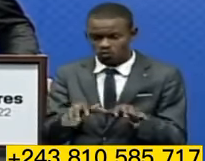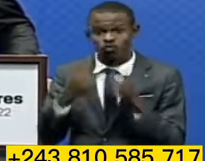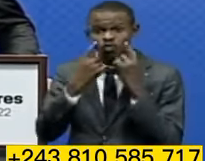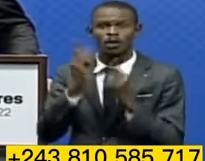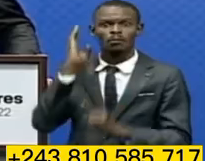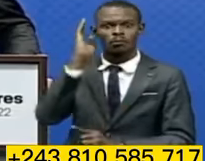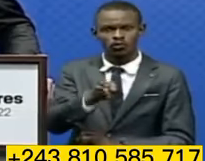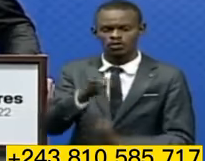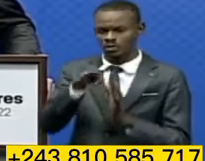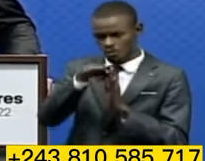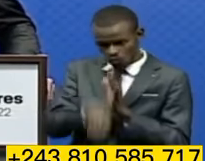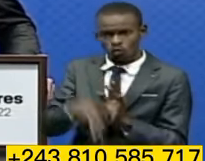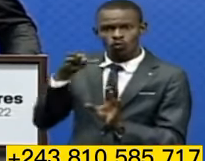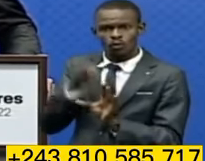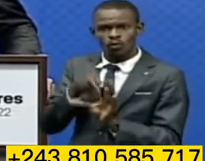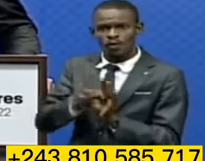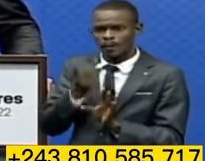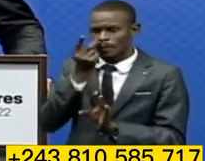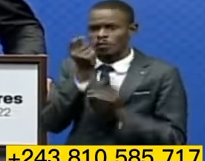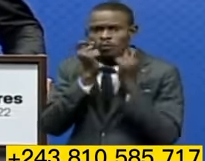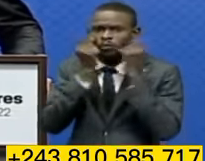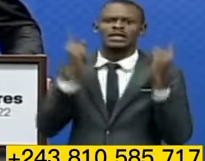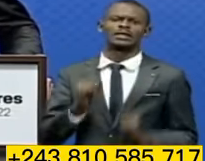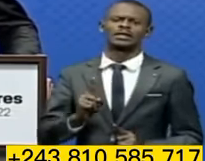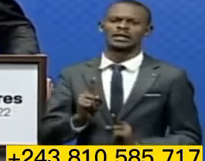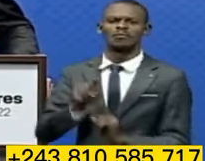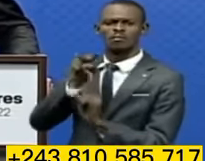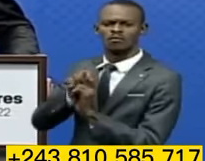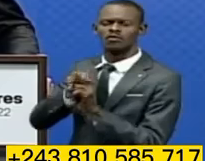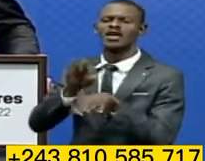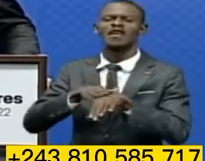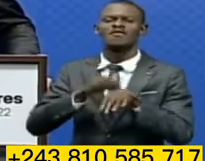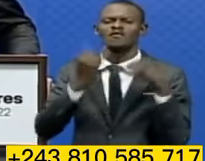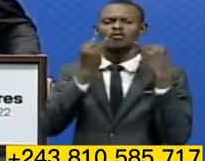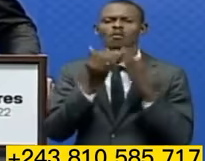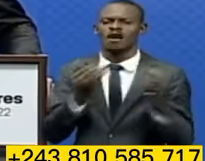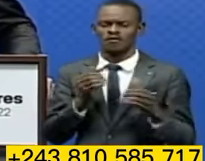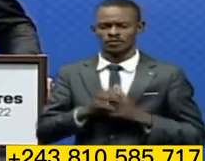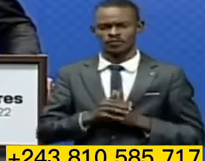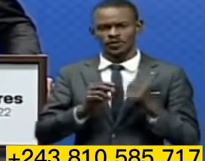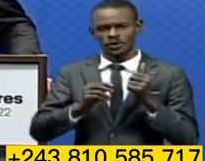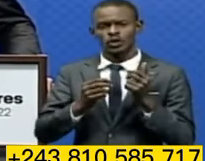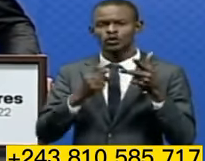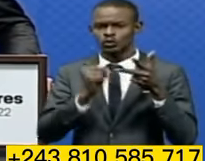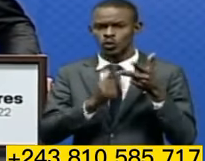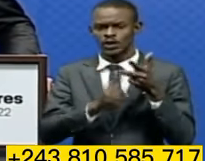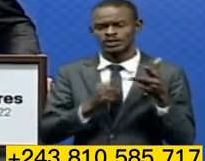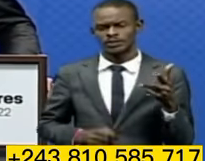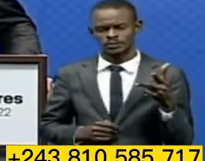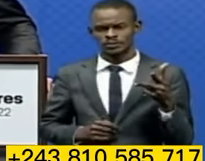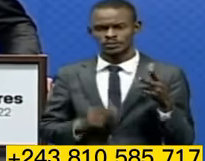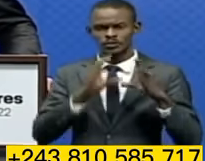rationnement de carburant à la pompe avant le prochain Conseil des ministres. 3. de l'opérationnalisation du Fonds